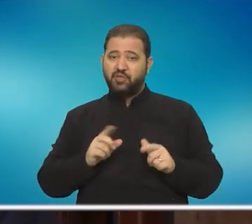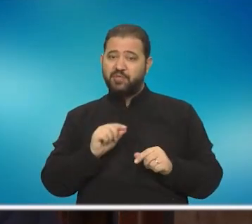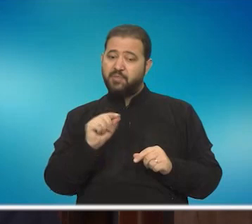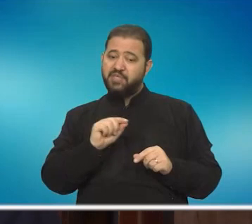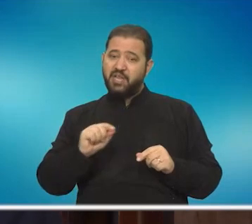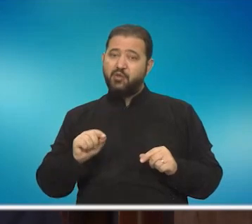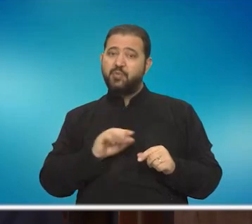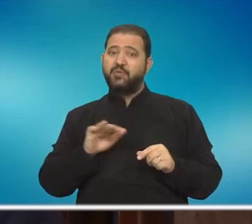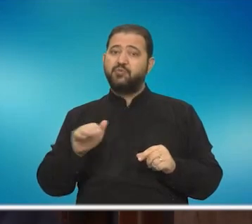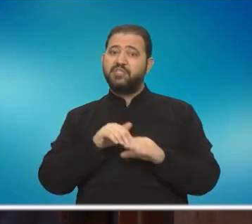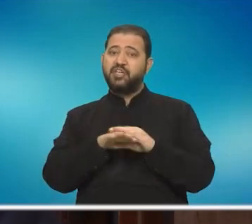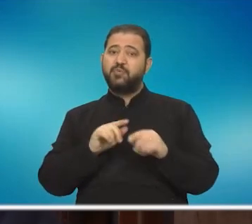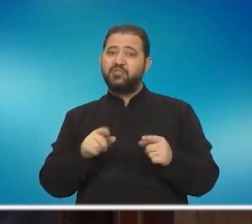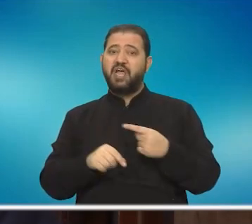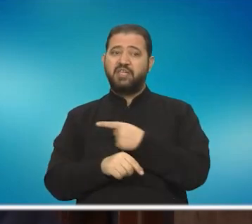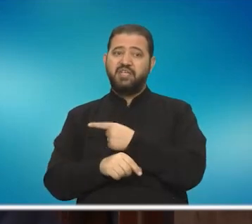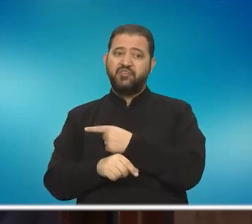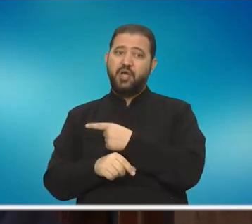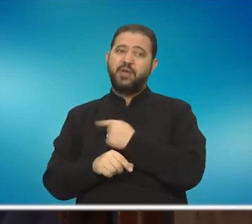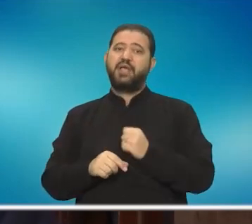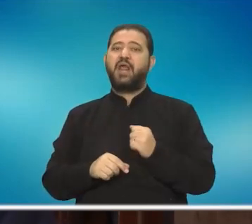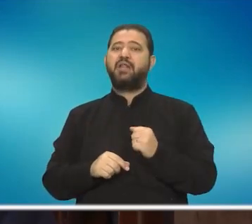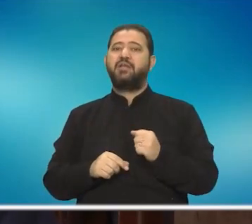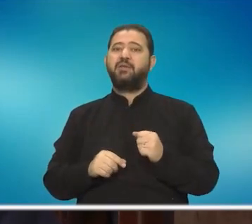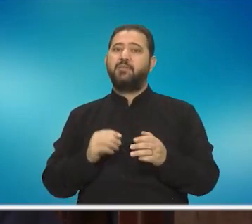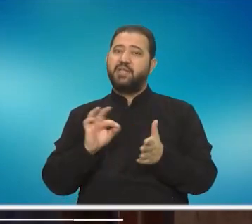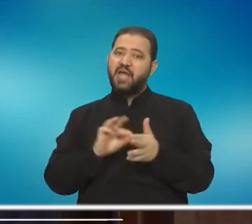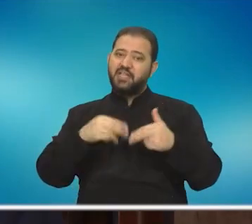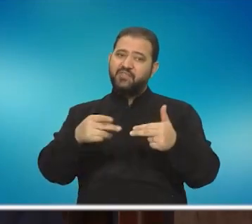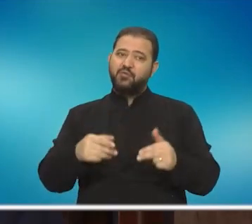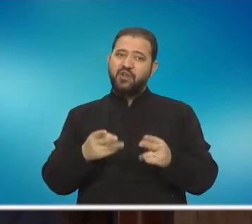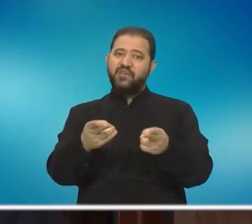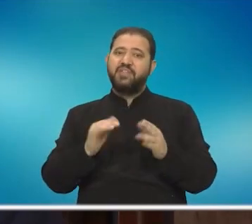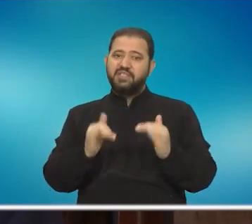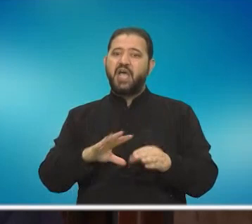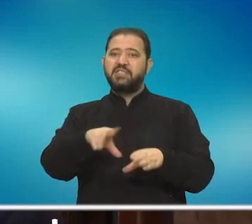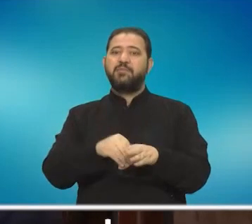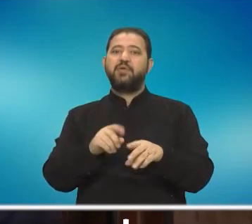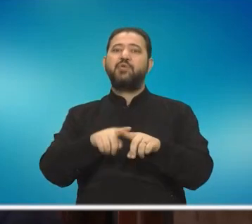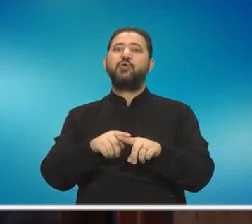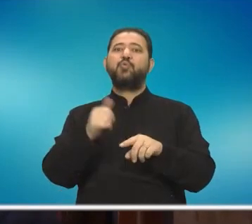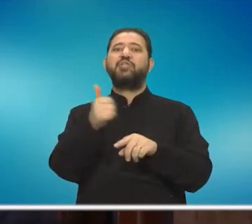și așteptăm în continuare mesajele dumneavoastră la adresa afișată pe ecran. Până data viitoare, vă invităm